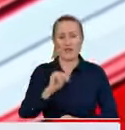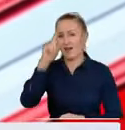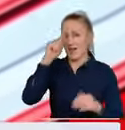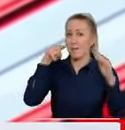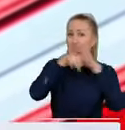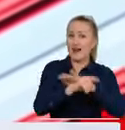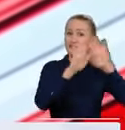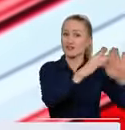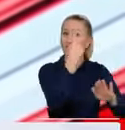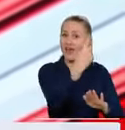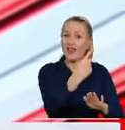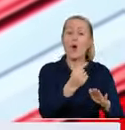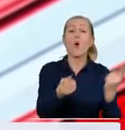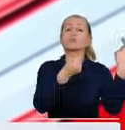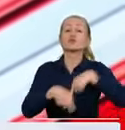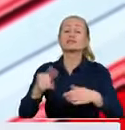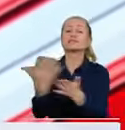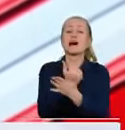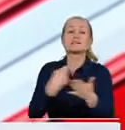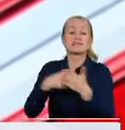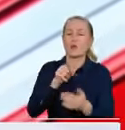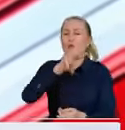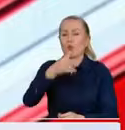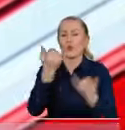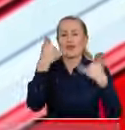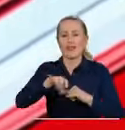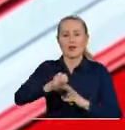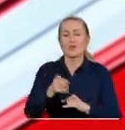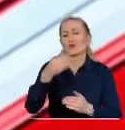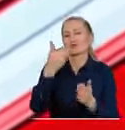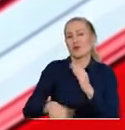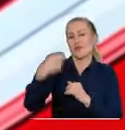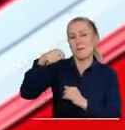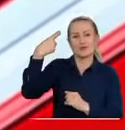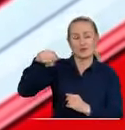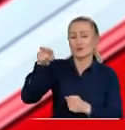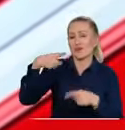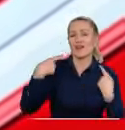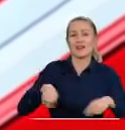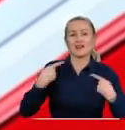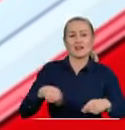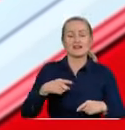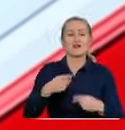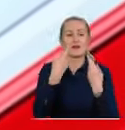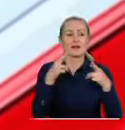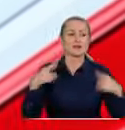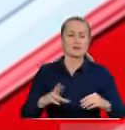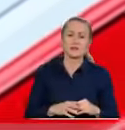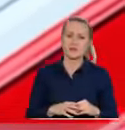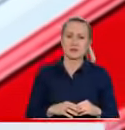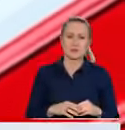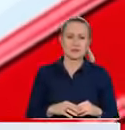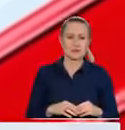imigranci zarobkowi to zupełnie druga kategoria i szkoda, że pan prezydent Andrzej Duda nie potrafi tego rozróżnić. Jeżeli chodzi